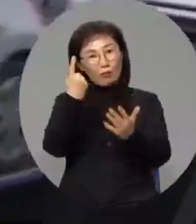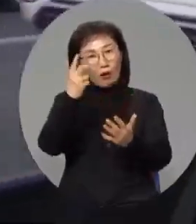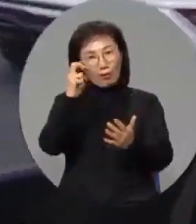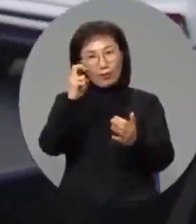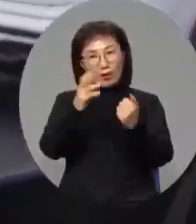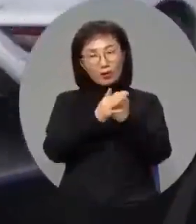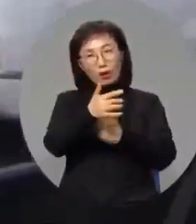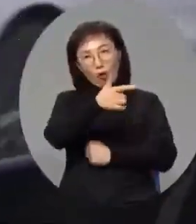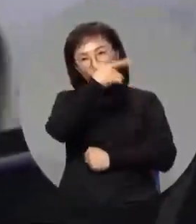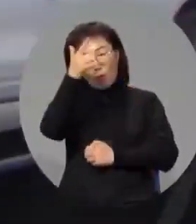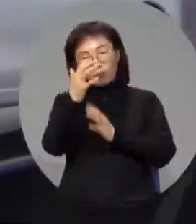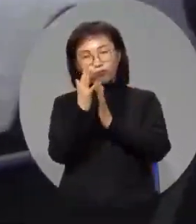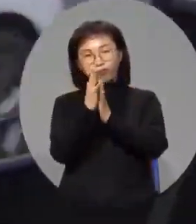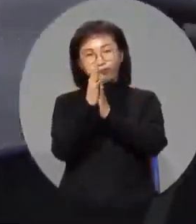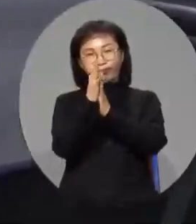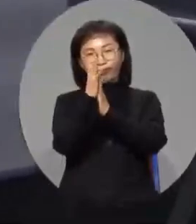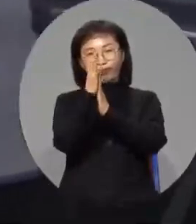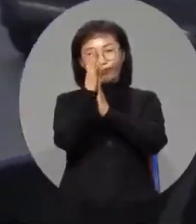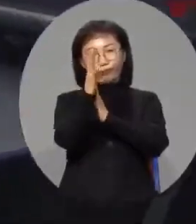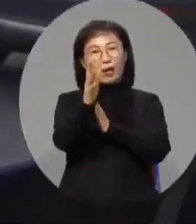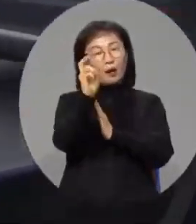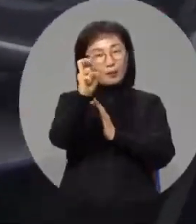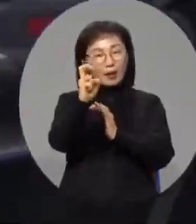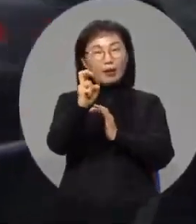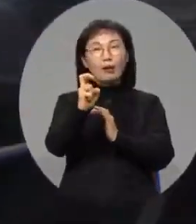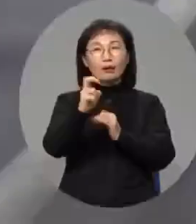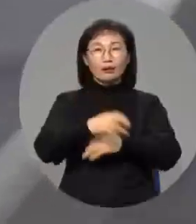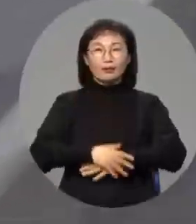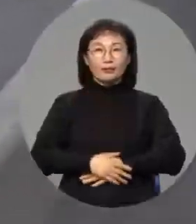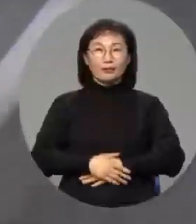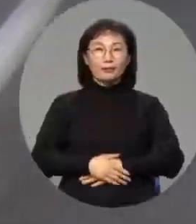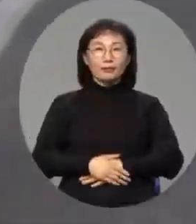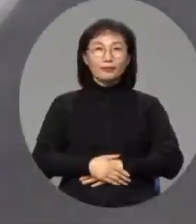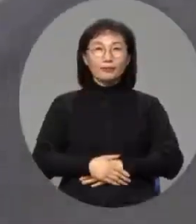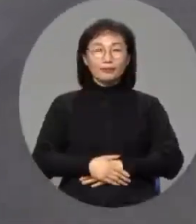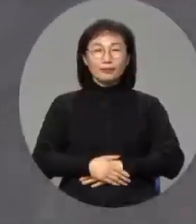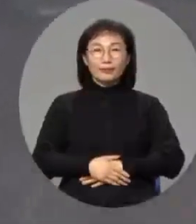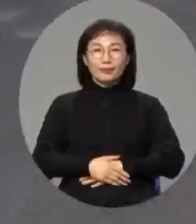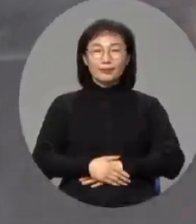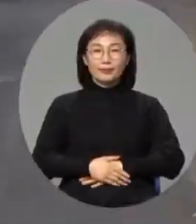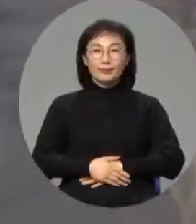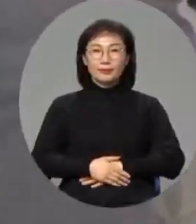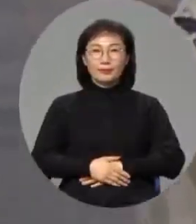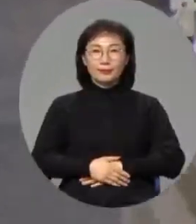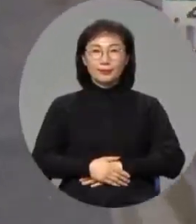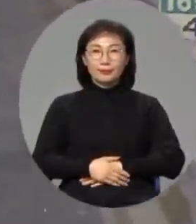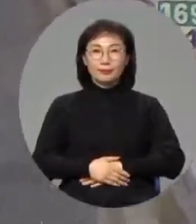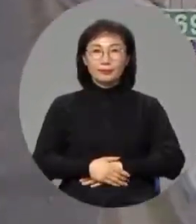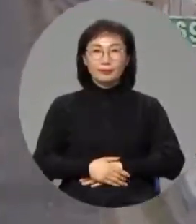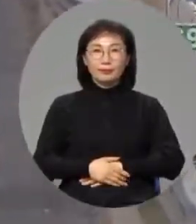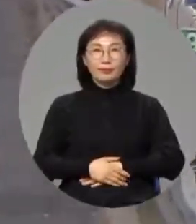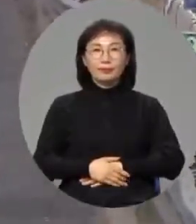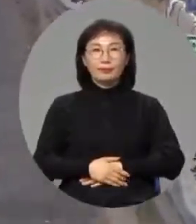오후쯤 정체가 나타날 것으로 한국도로공사는 내다봤습니다. MBC 뉴스 강동엽입니다.